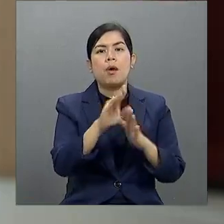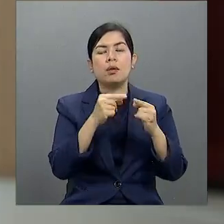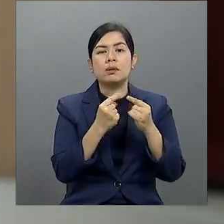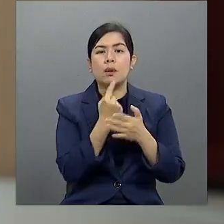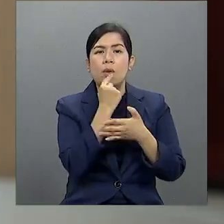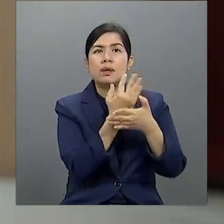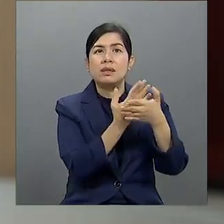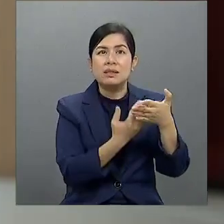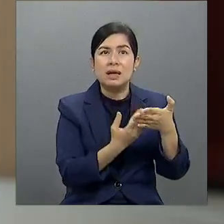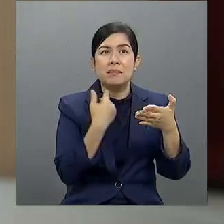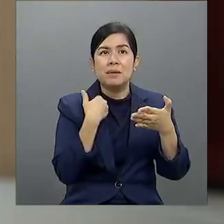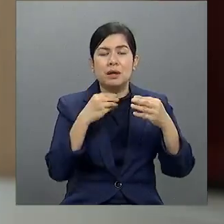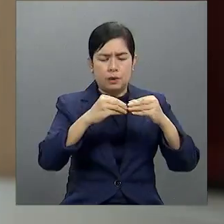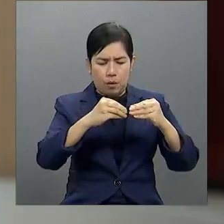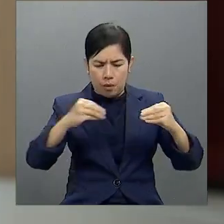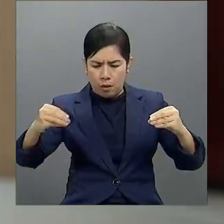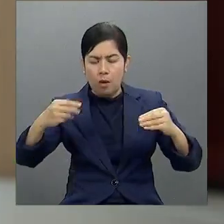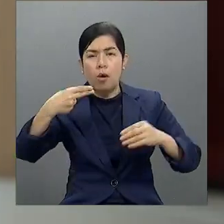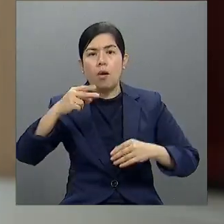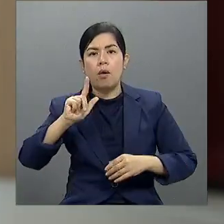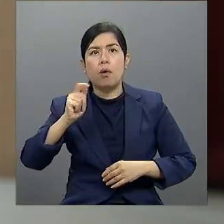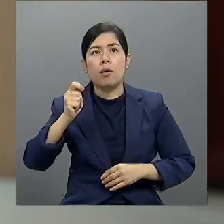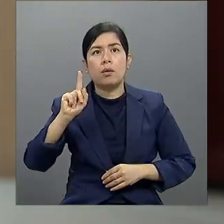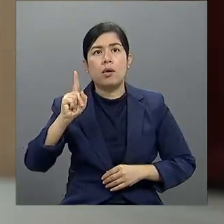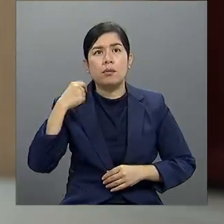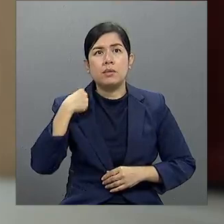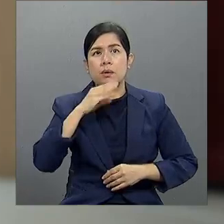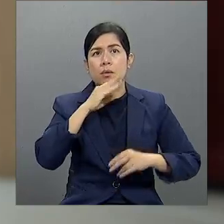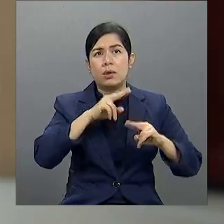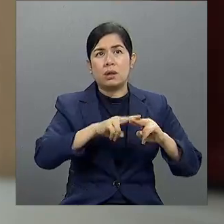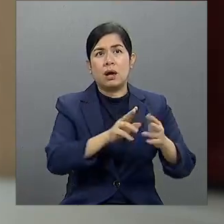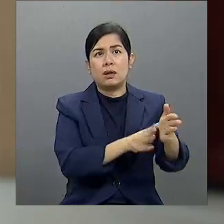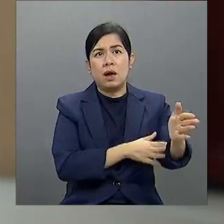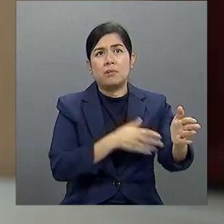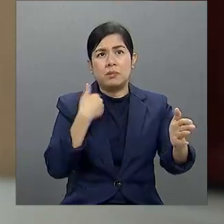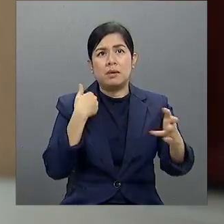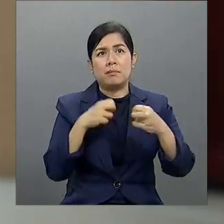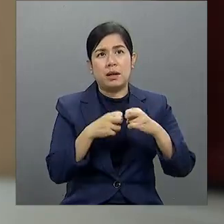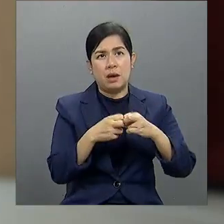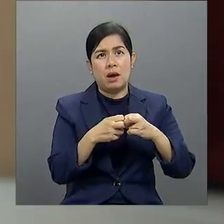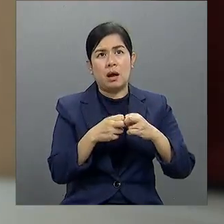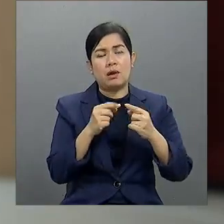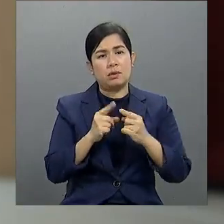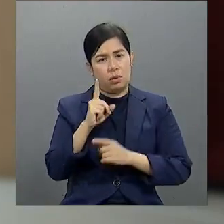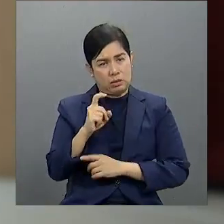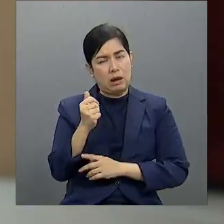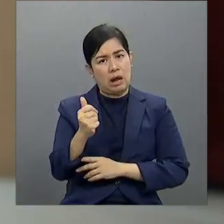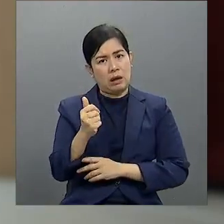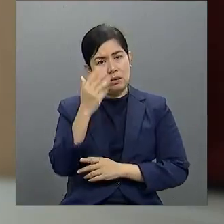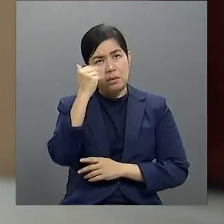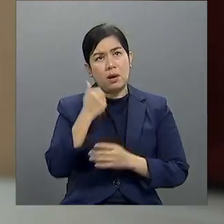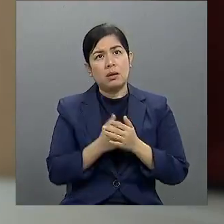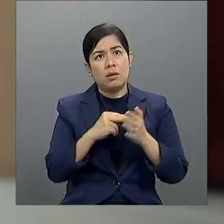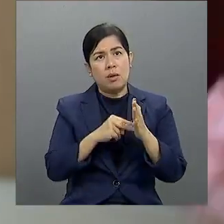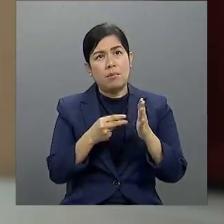ะอย่างยิ่งถ้านั่งนานๆเนี่ยอาจจะมีภาวะลิ่มเลือดอุดตันในเส้นเลือดขาได้ง่ายขึ้นซึ่งเป็นอันตรายถึงชีวิตได้นะคะเพราะว่าลิ่มเลือดอุดตันที่ขา